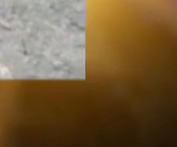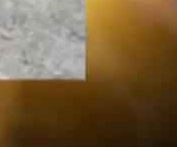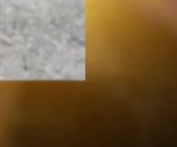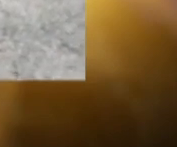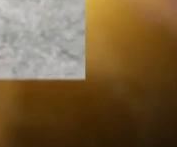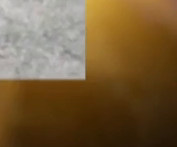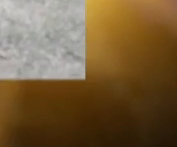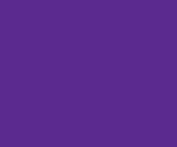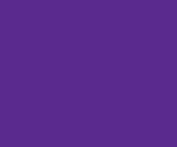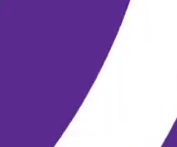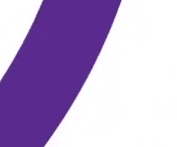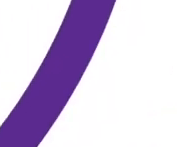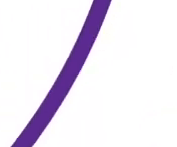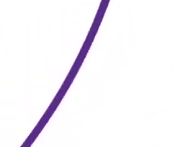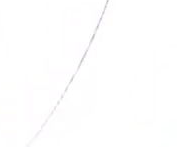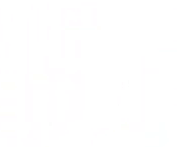bye